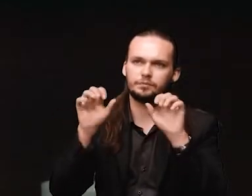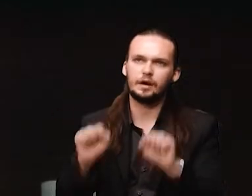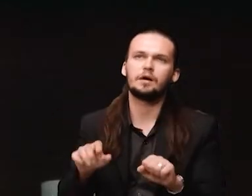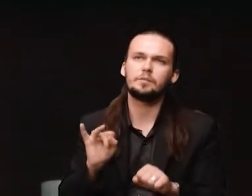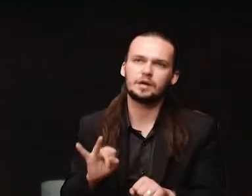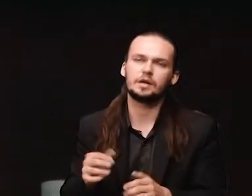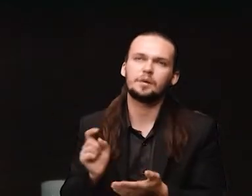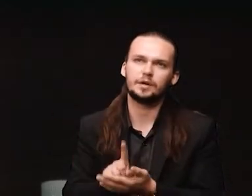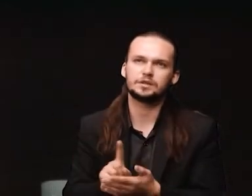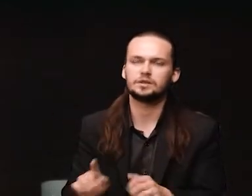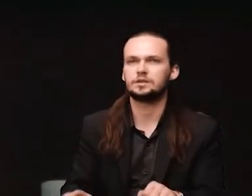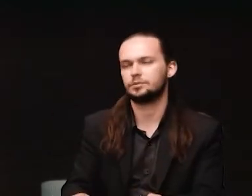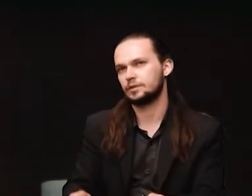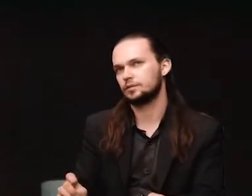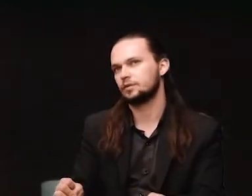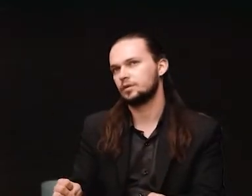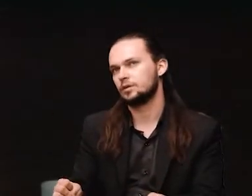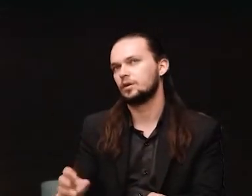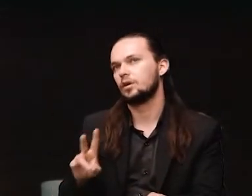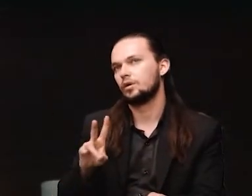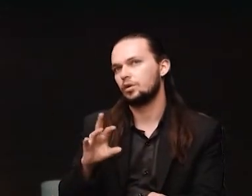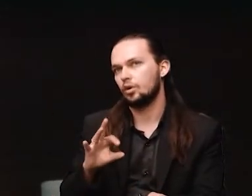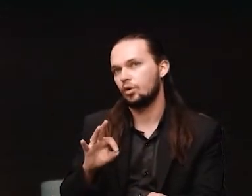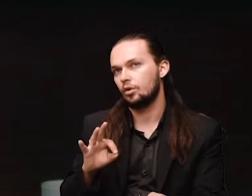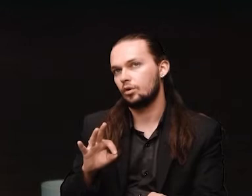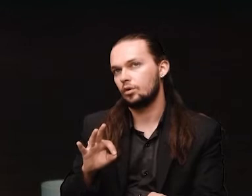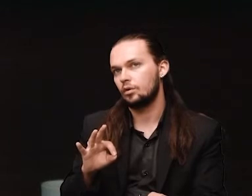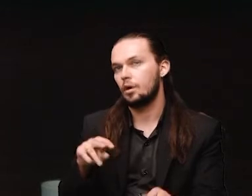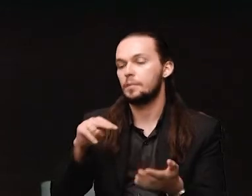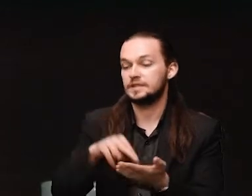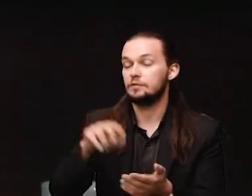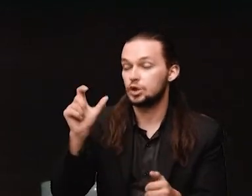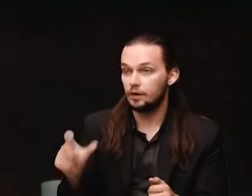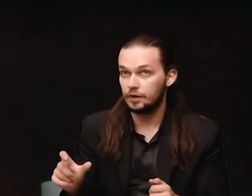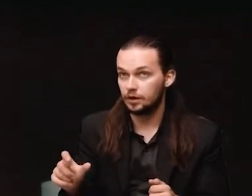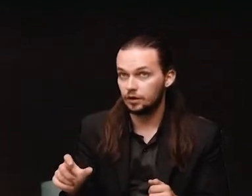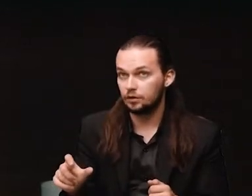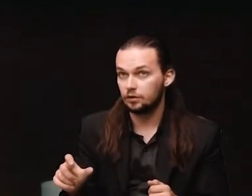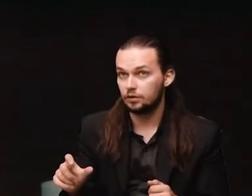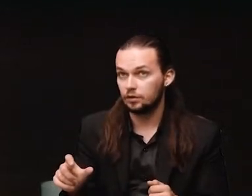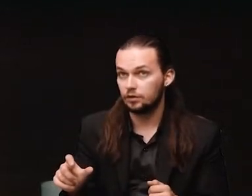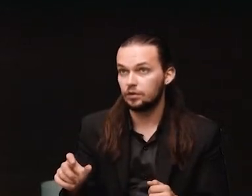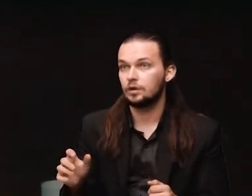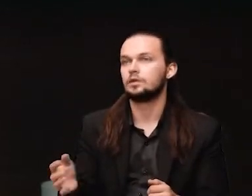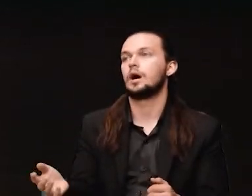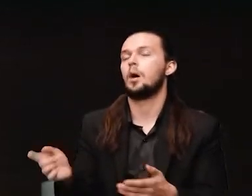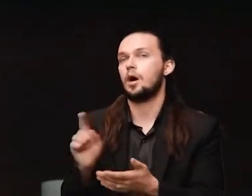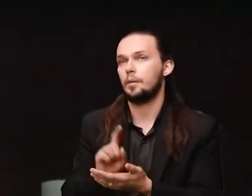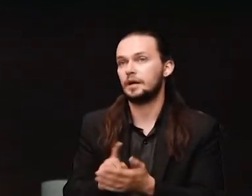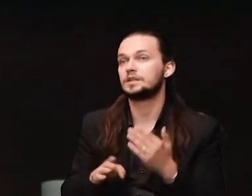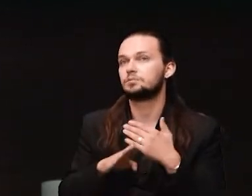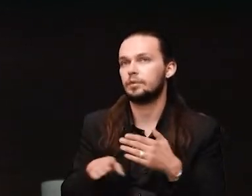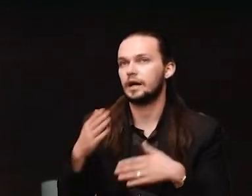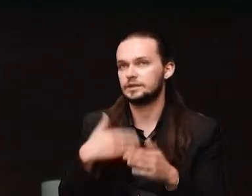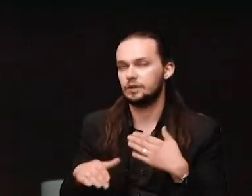но невозможно сделать лифт там в станцию глубокого залегания, но поставить человека вменить ему в